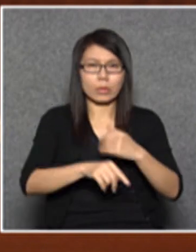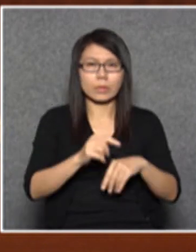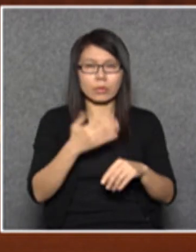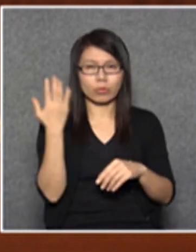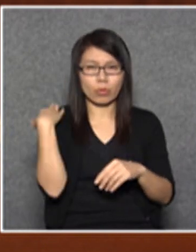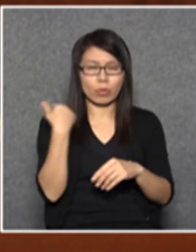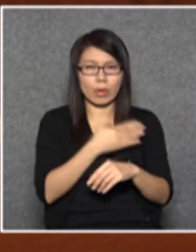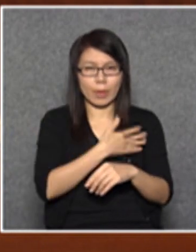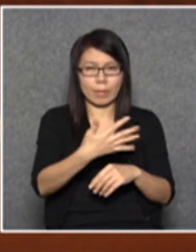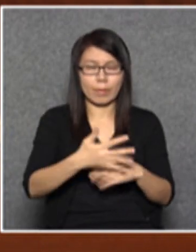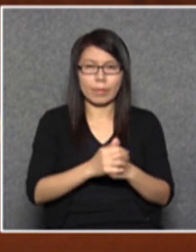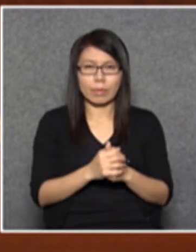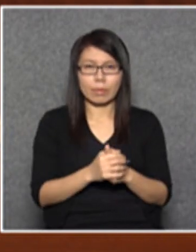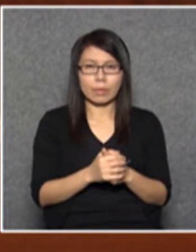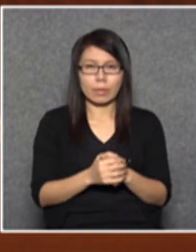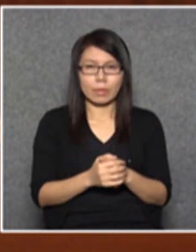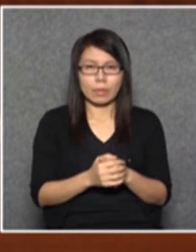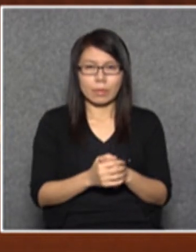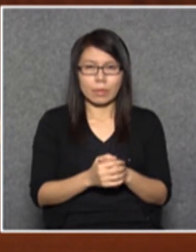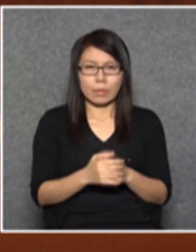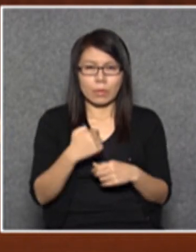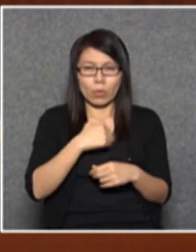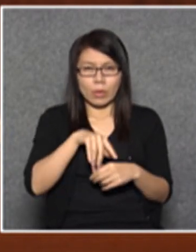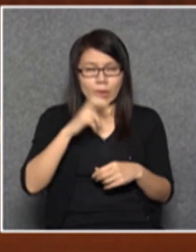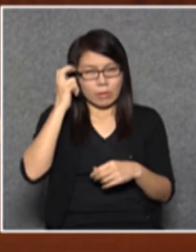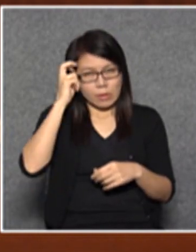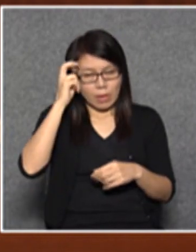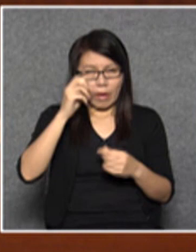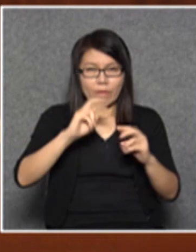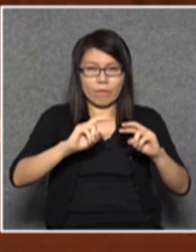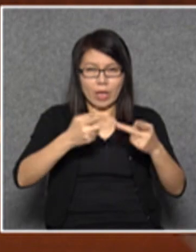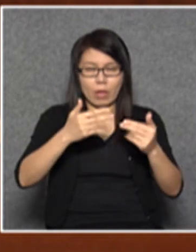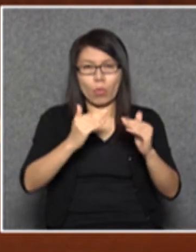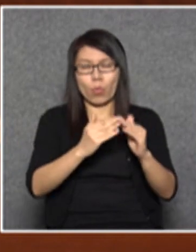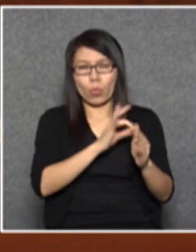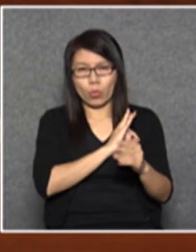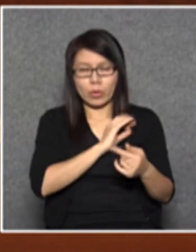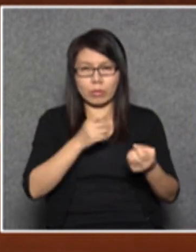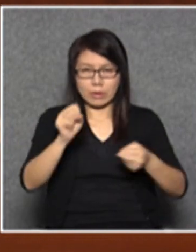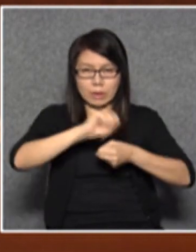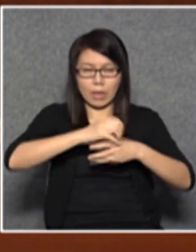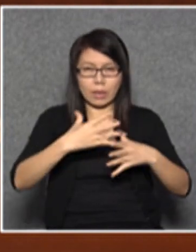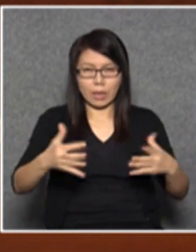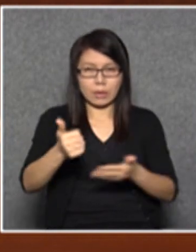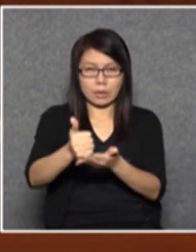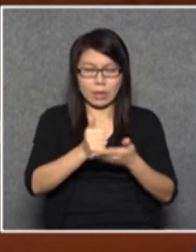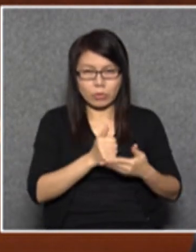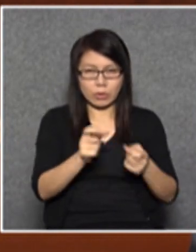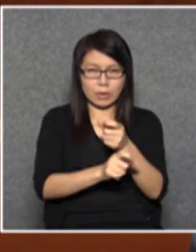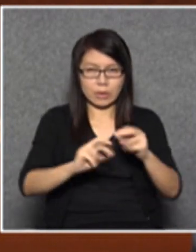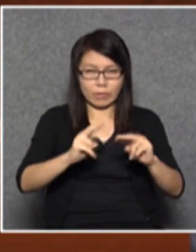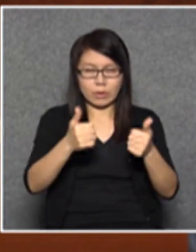五我哋嘅策劃會開咗一個會，一個擴大會議，亦都請咗經濟發展委員會同